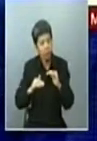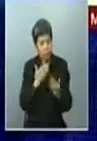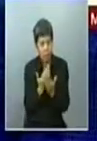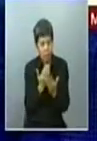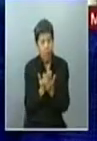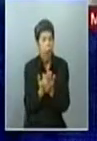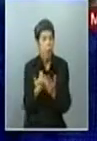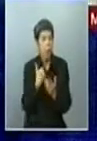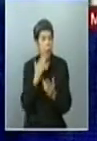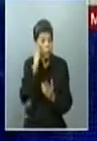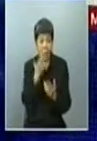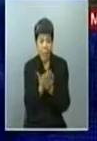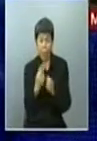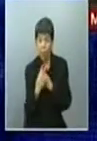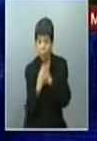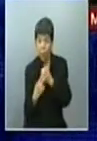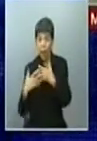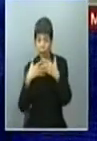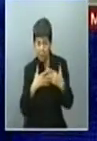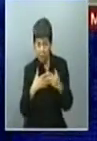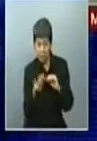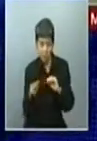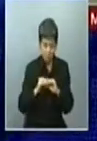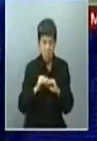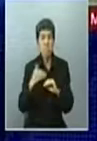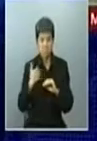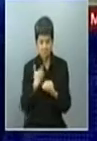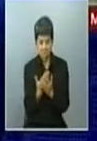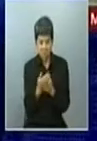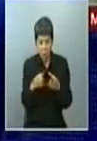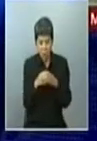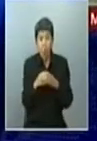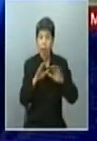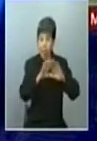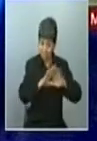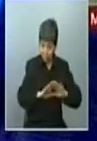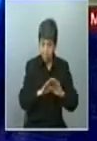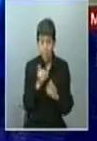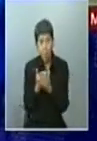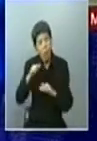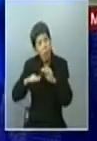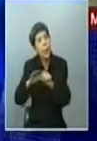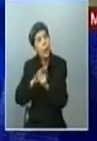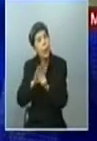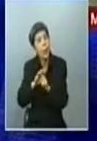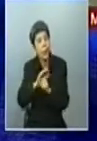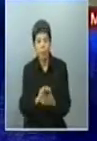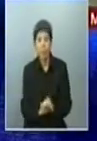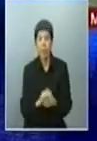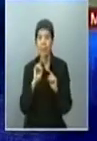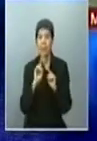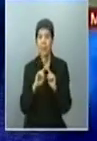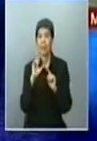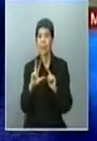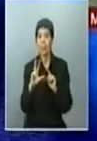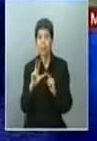ต่ว่าแนวโน้มดอลลาร์เองเนี่ยก็จะแข็งขึ้นเมื่อเทียบกับค่าเงินในกลุ่มอาเซียนนะครับแต่ความผันผวนก็จะน้อยลงส่วนอันที่